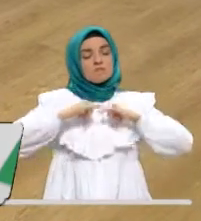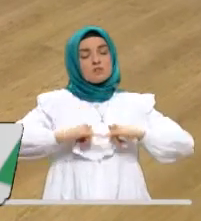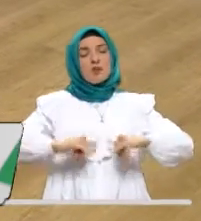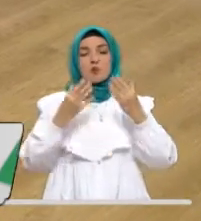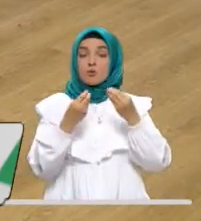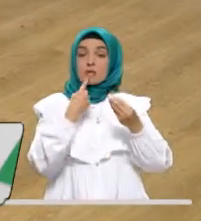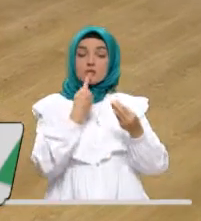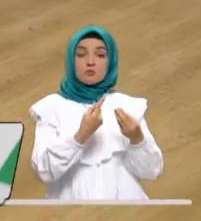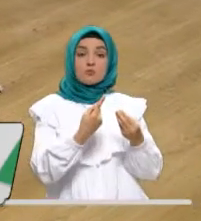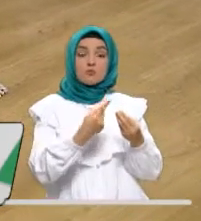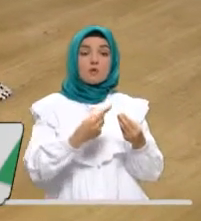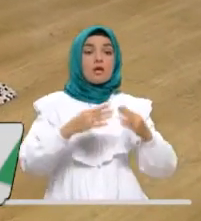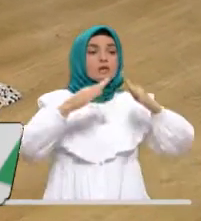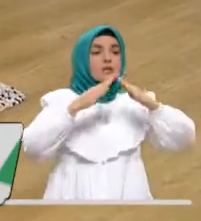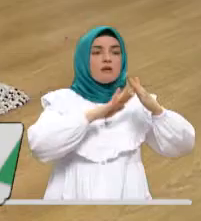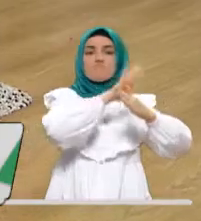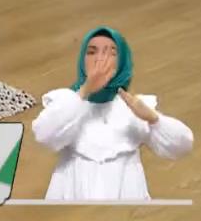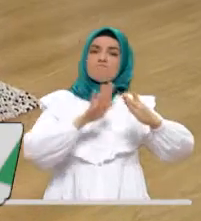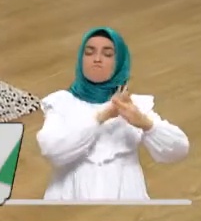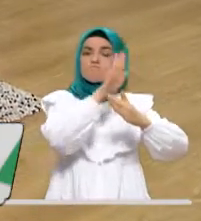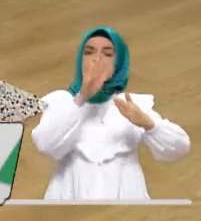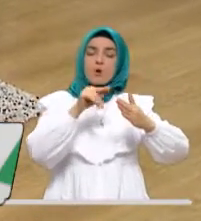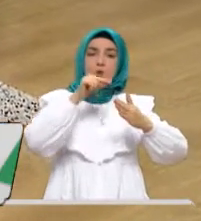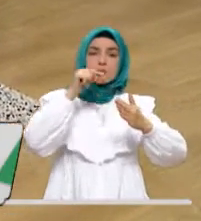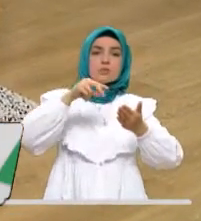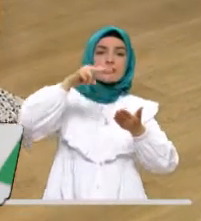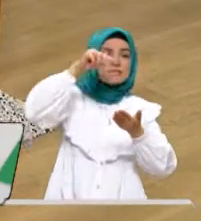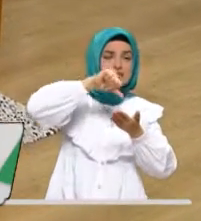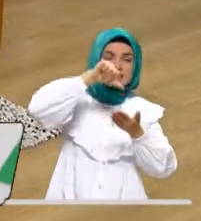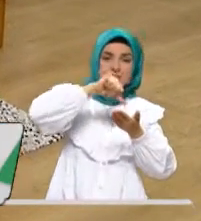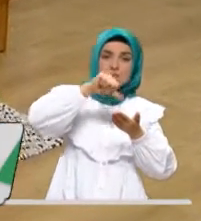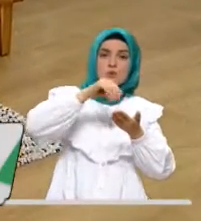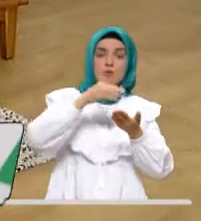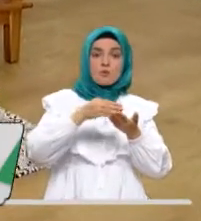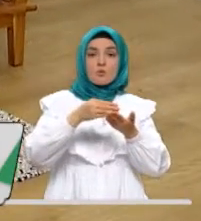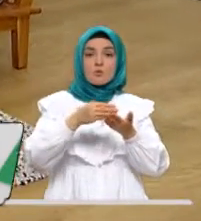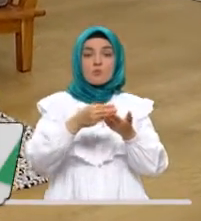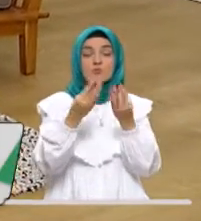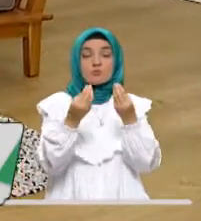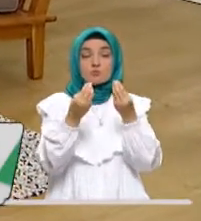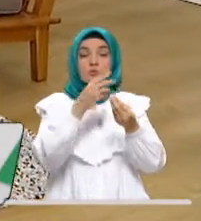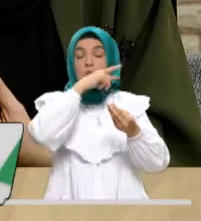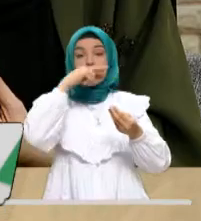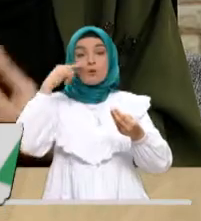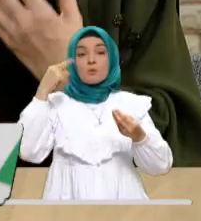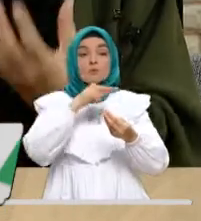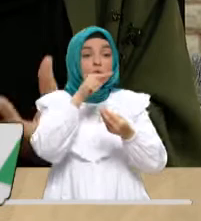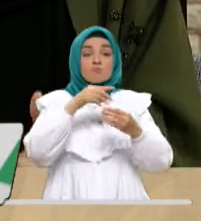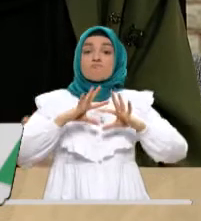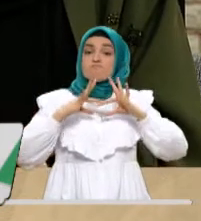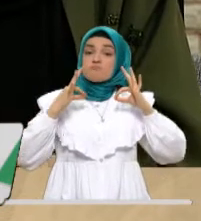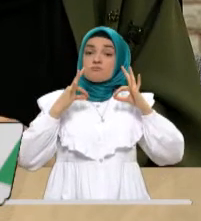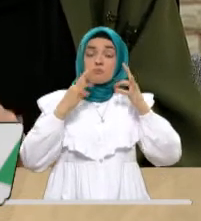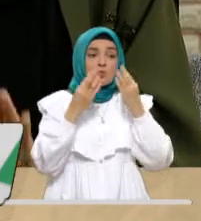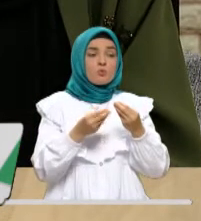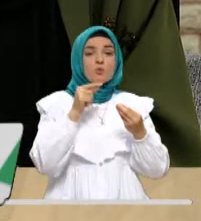ev sildiği zaman bütün yüzey temizleyicisine onu koyup hani buram buram kokması mutlu ediyor. Evet. O algı